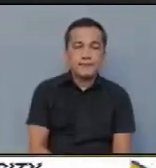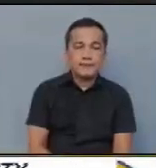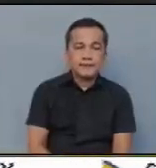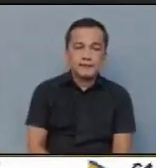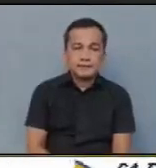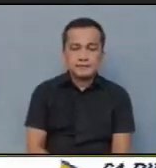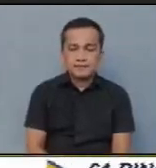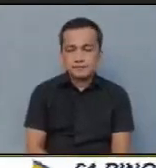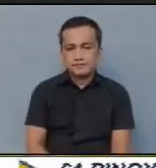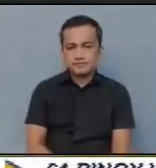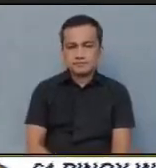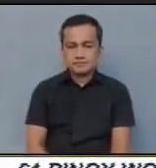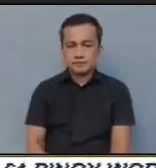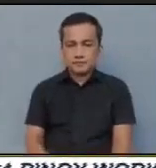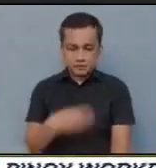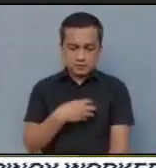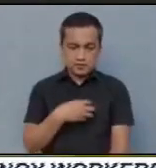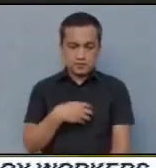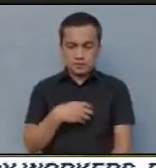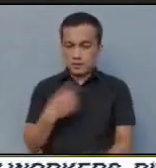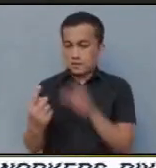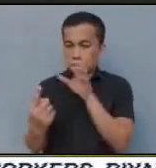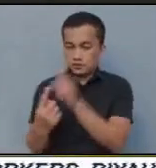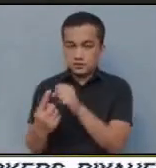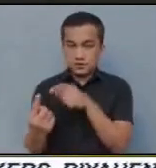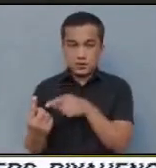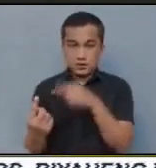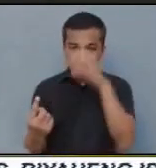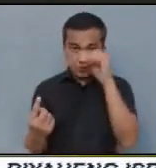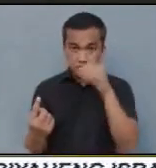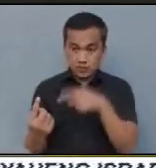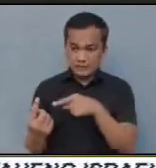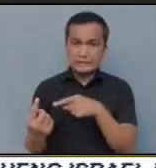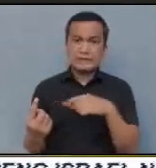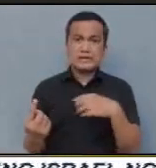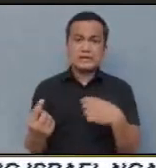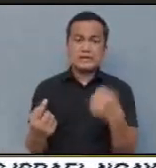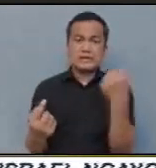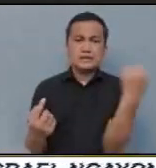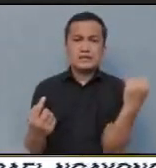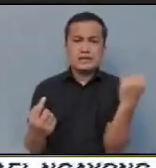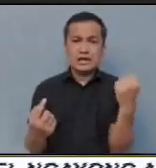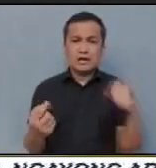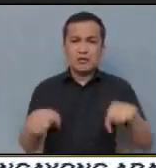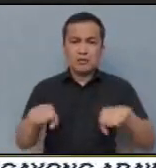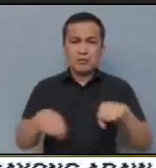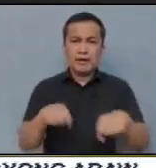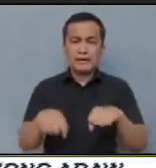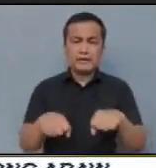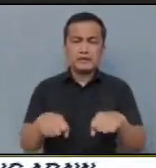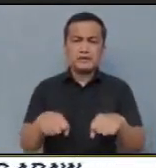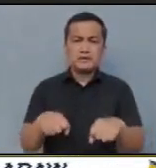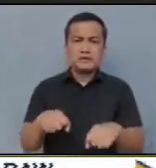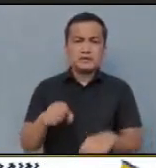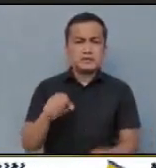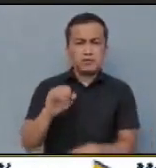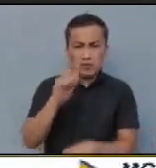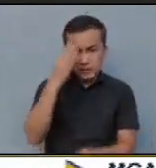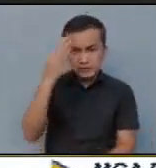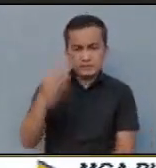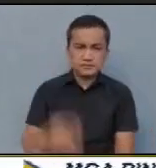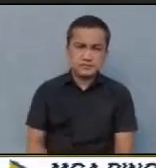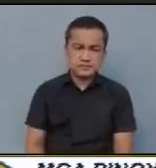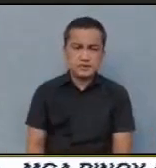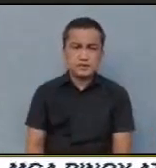Sinagip ng mga pulis ang lalaking minor de edad dahil sa pagnanakaw umano ng pocket bike sa San Jose del Monte, Bulacan. Samantala, inaalam naman